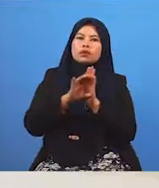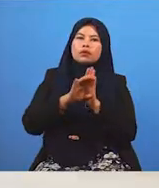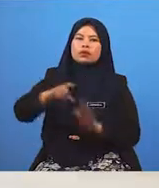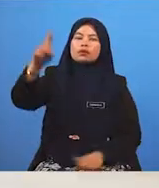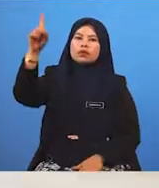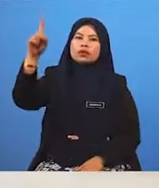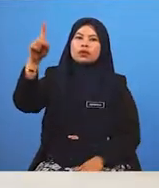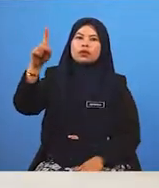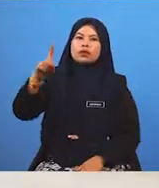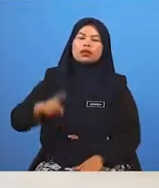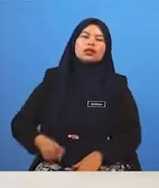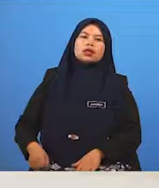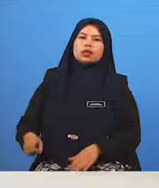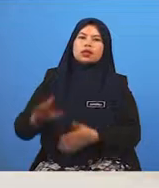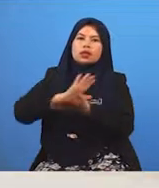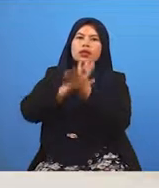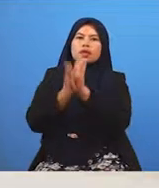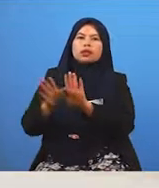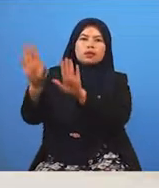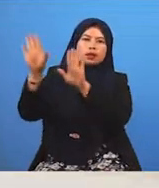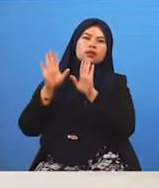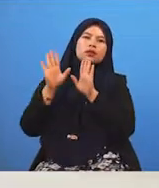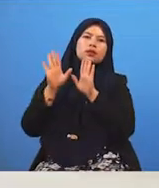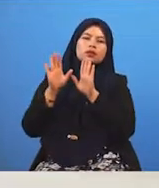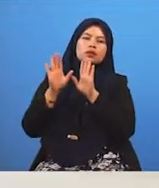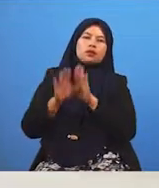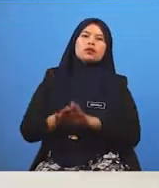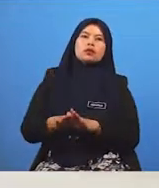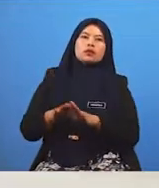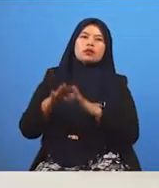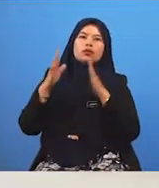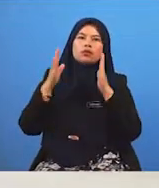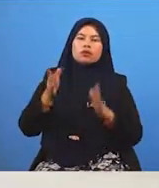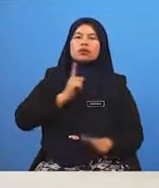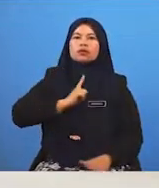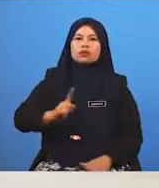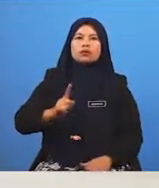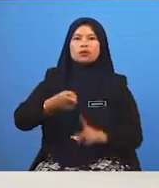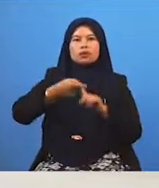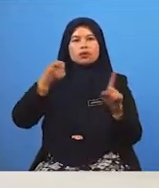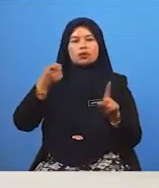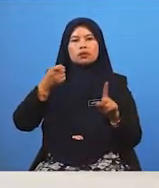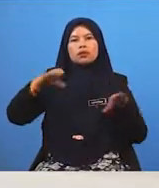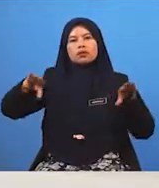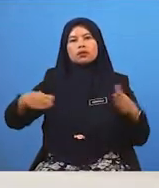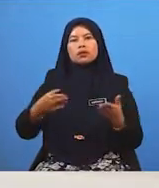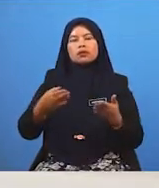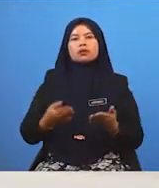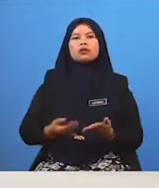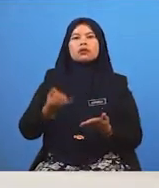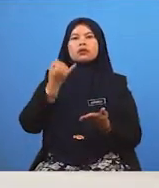akan menjadi perisai dan benteng seseorang Muslim daripada melakukan kemungkaran. Seorang